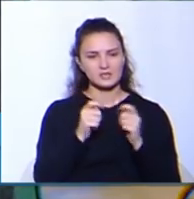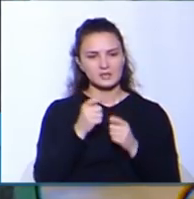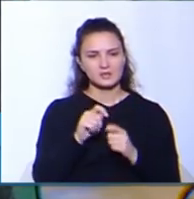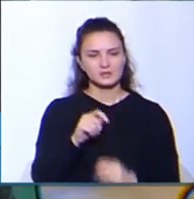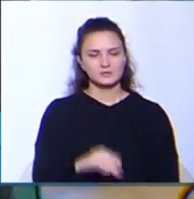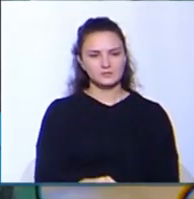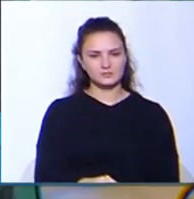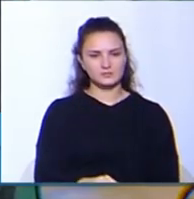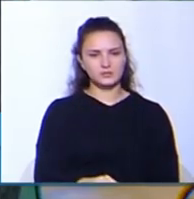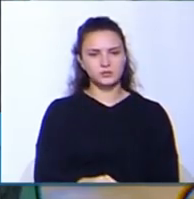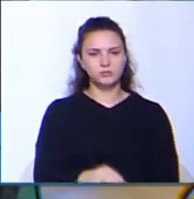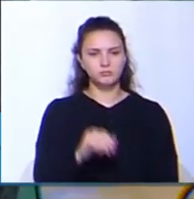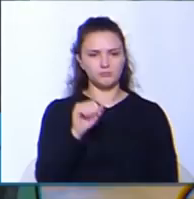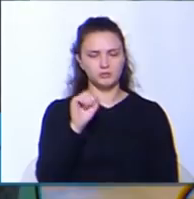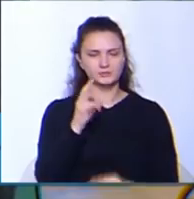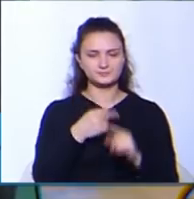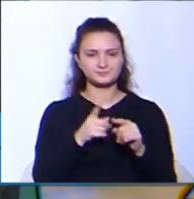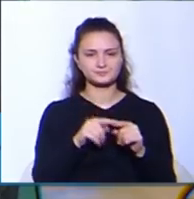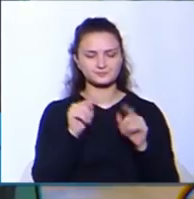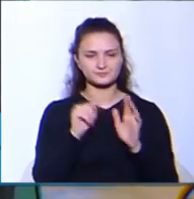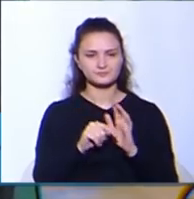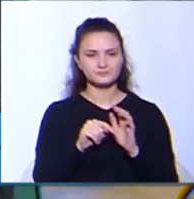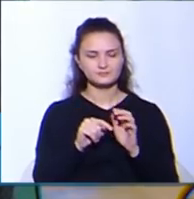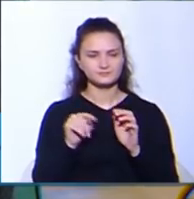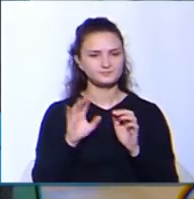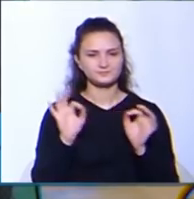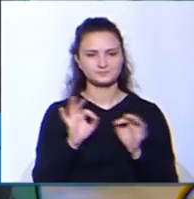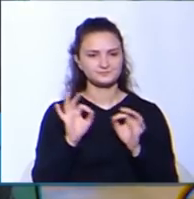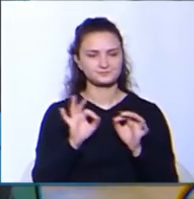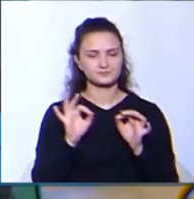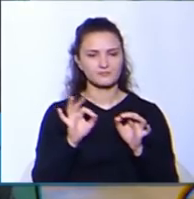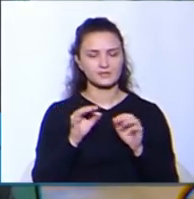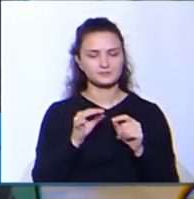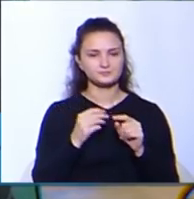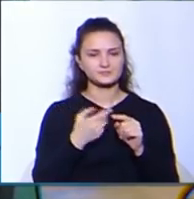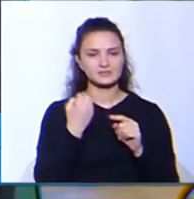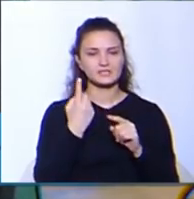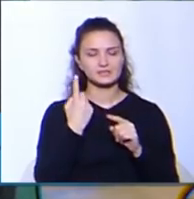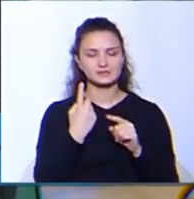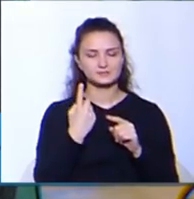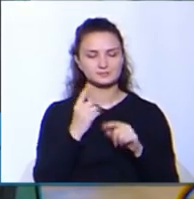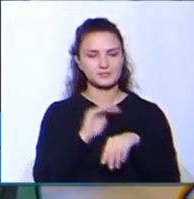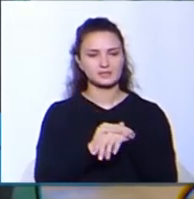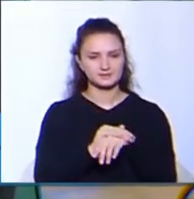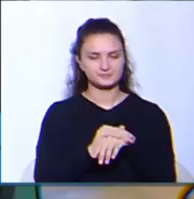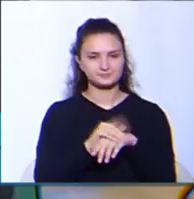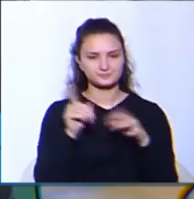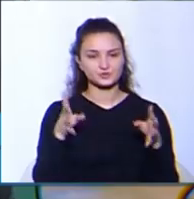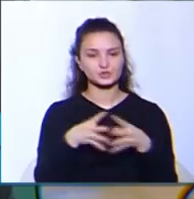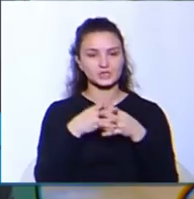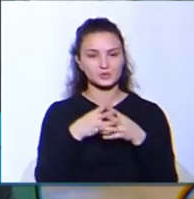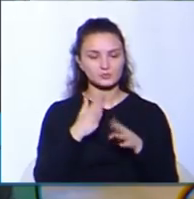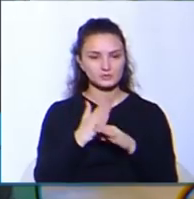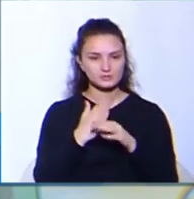ნალოქსანი ცნობილი ანტაგონისტი არ იწვევს არანაირ ეფექტს ანუ კიდევ ერთი დამადასტურებელი ფაქტორი რომ ეს მიქსია